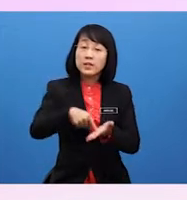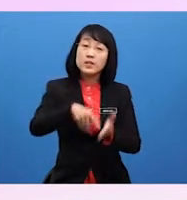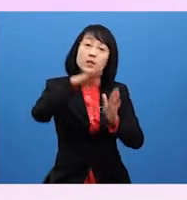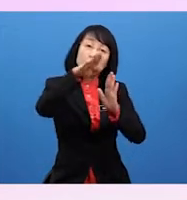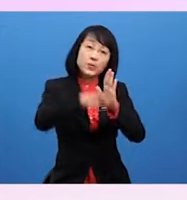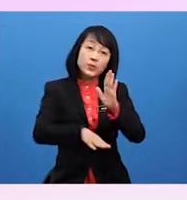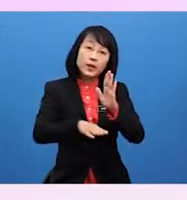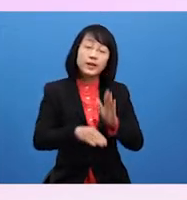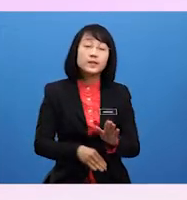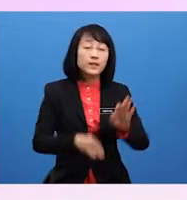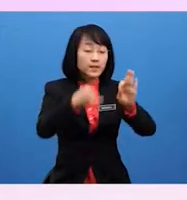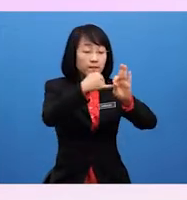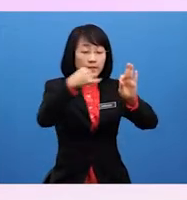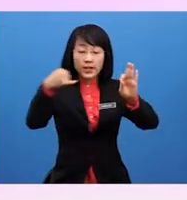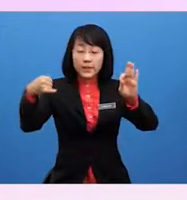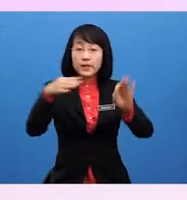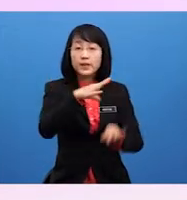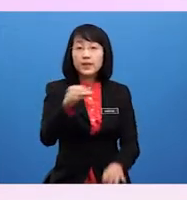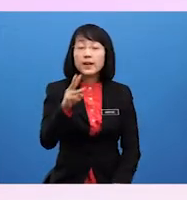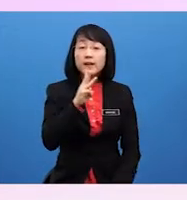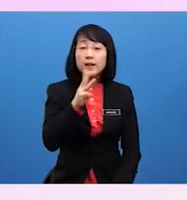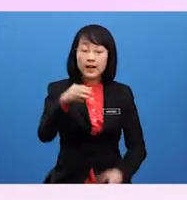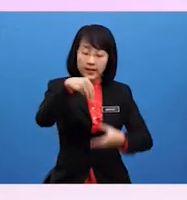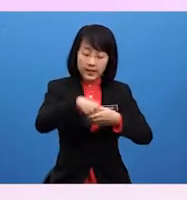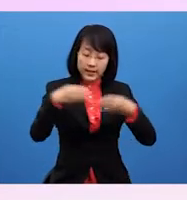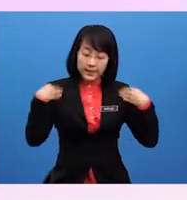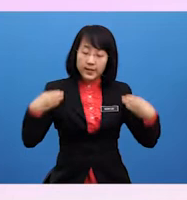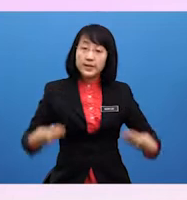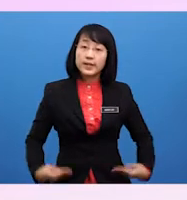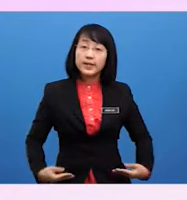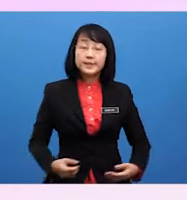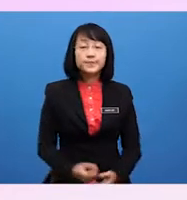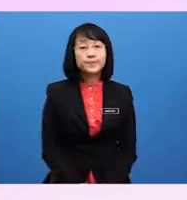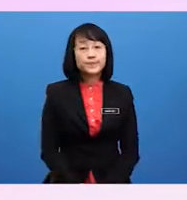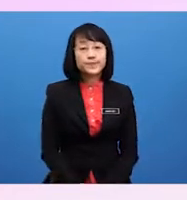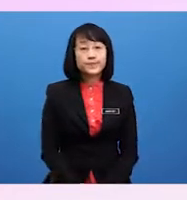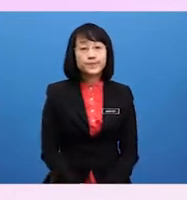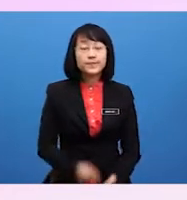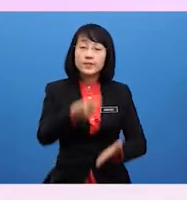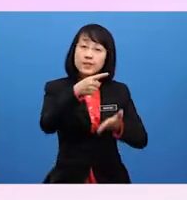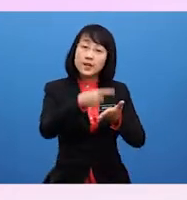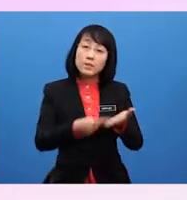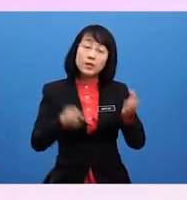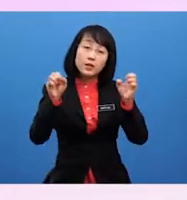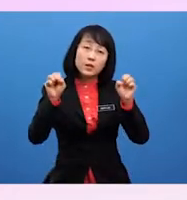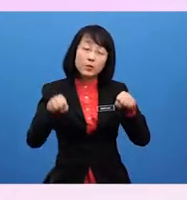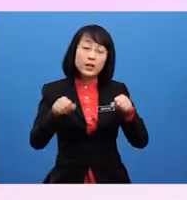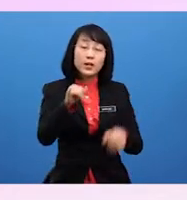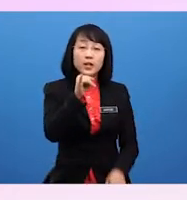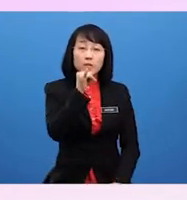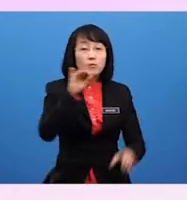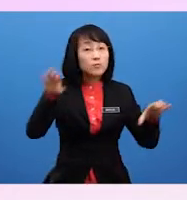kekurangan pelawas dan air dalam tubuhnya. Jadi, apakah yang boleh ibunya